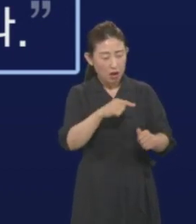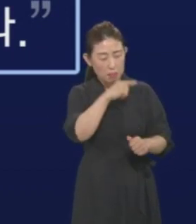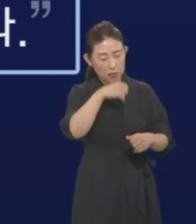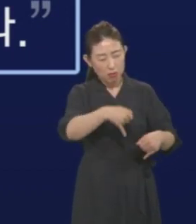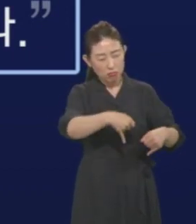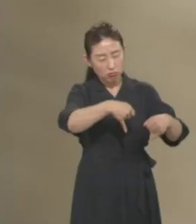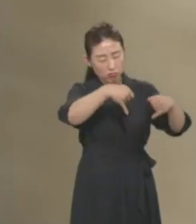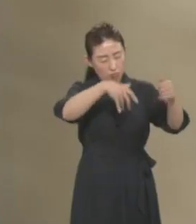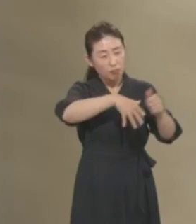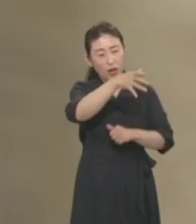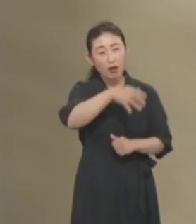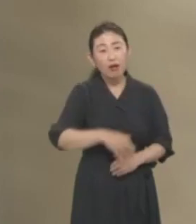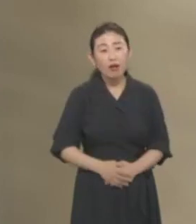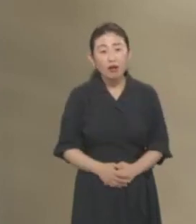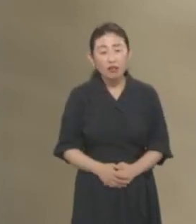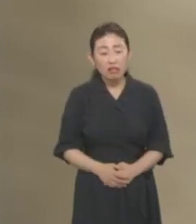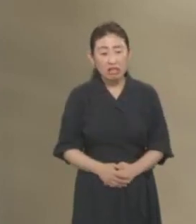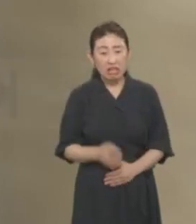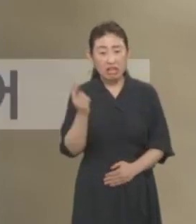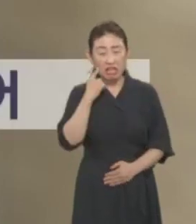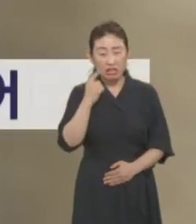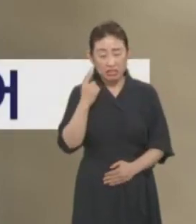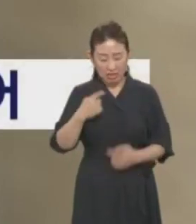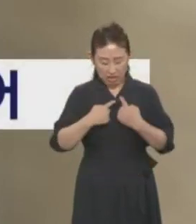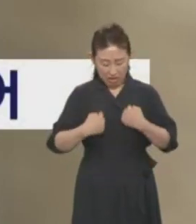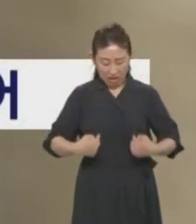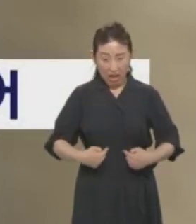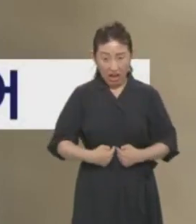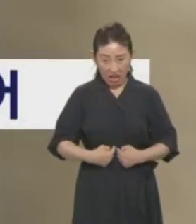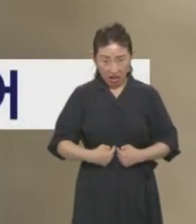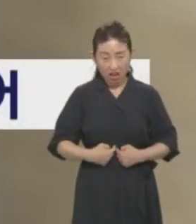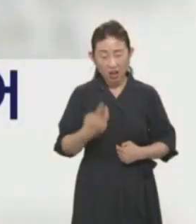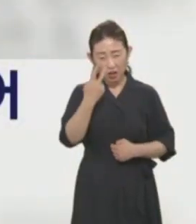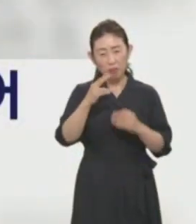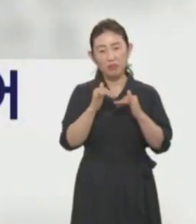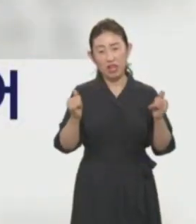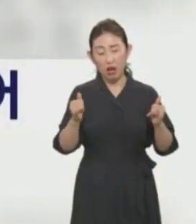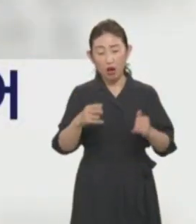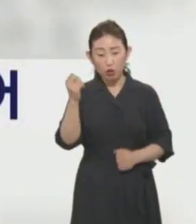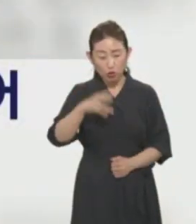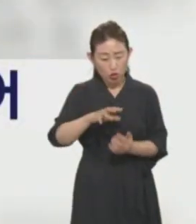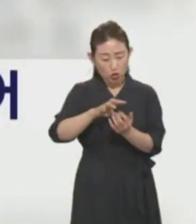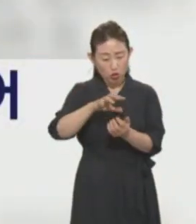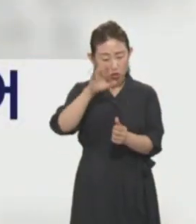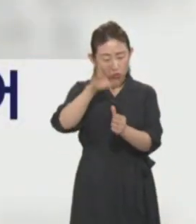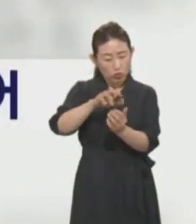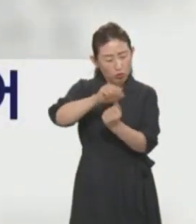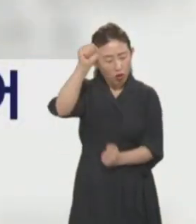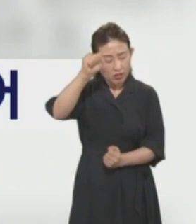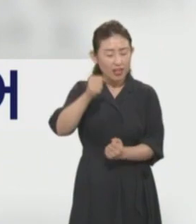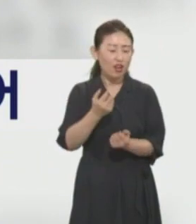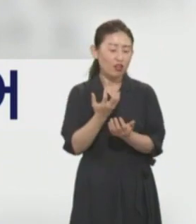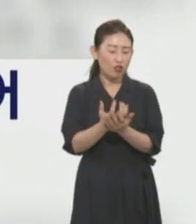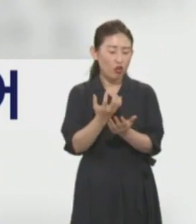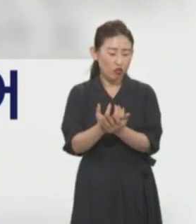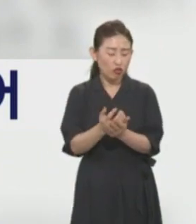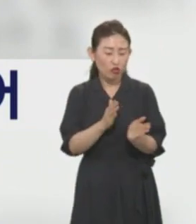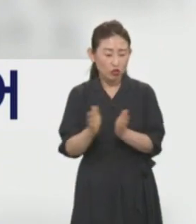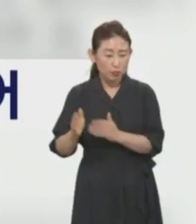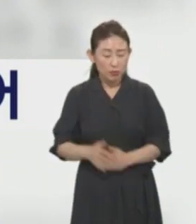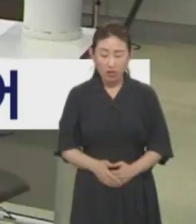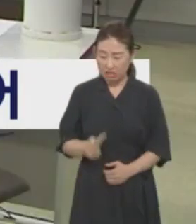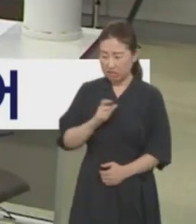급격히 늘렸습니다. 특히 위조된 검사 신분증과 구속영장까지 만들어 피해자들을 속였고 심지어